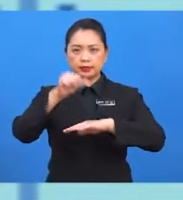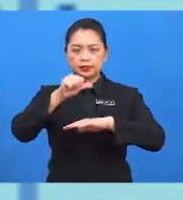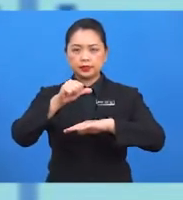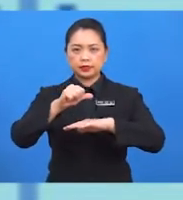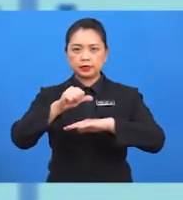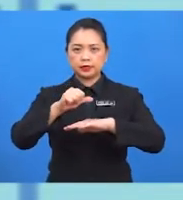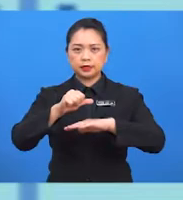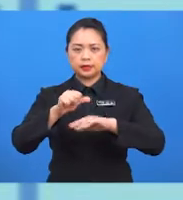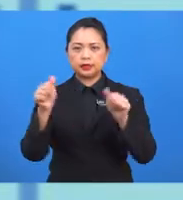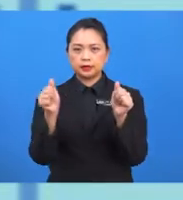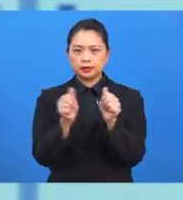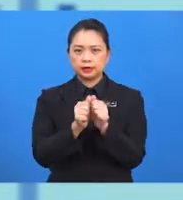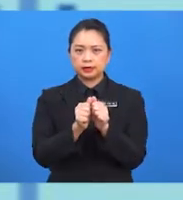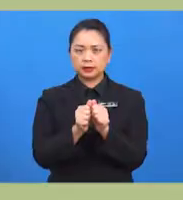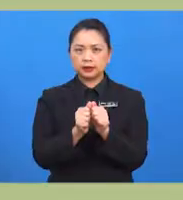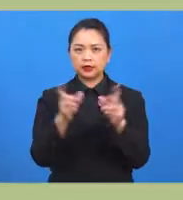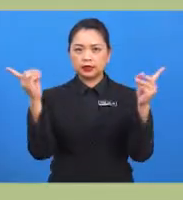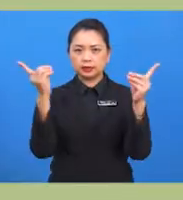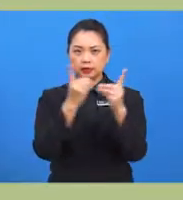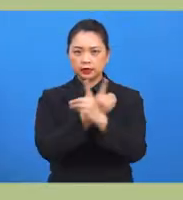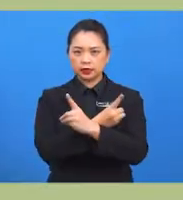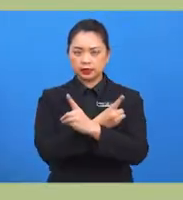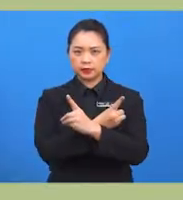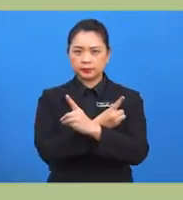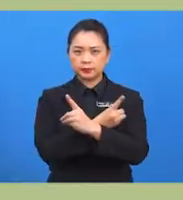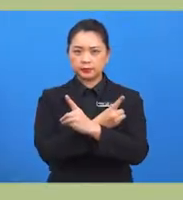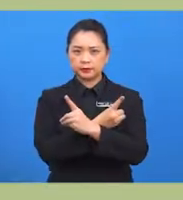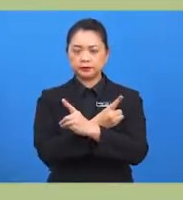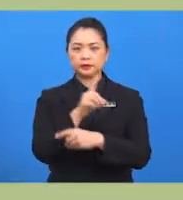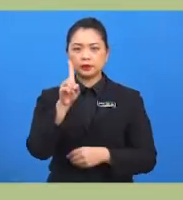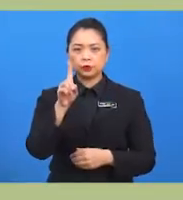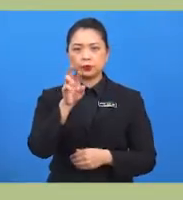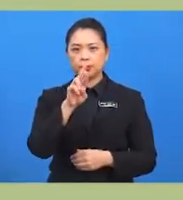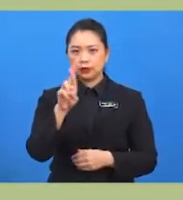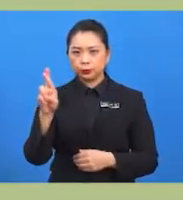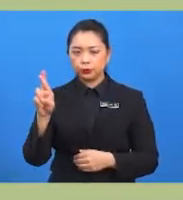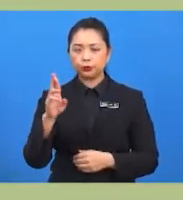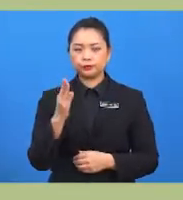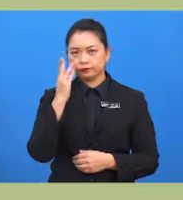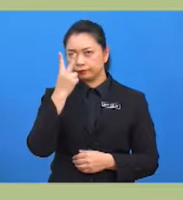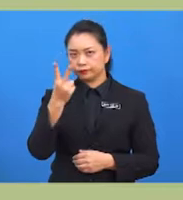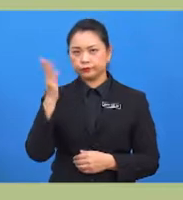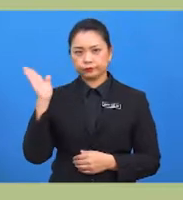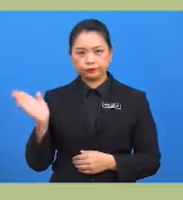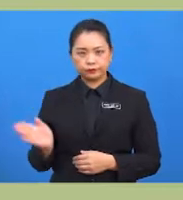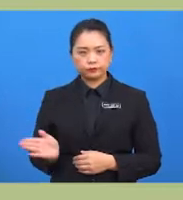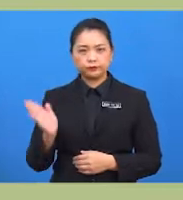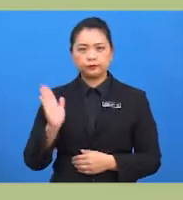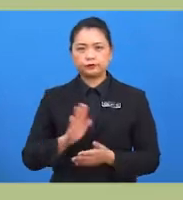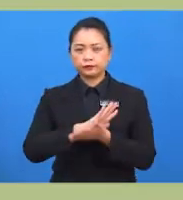fosforic dengan mendaratkan satu desimeter padu dengan 1000 make